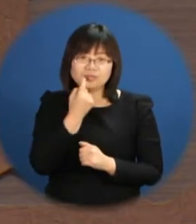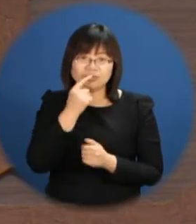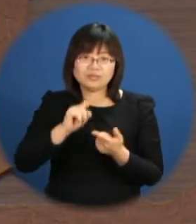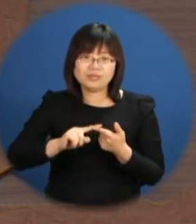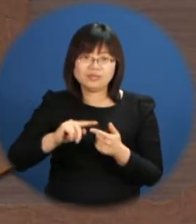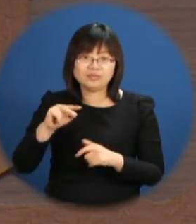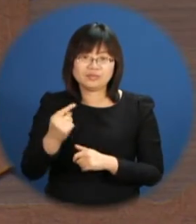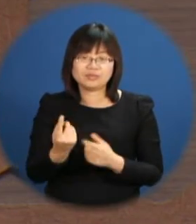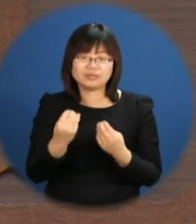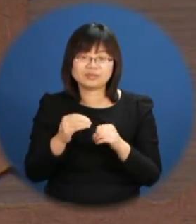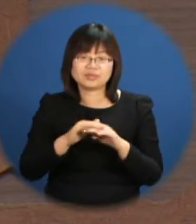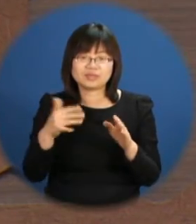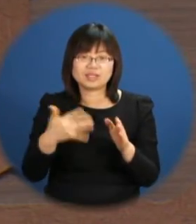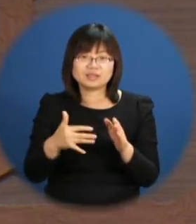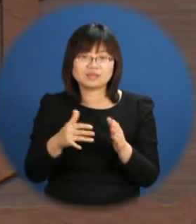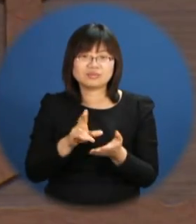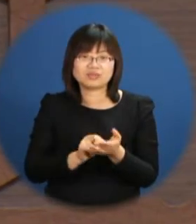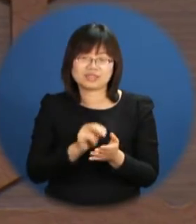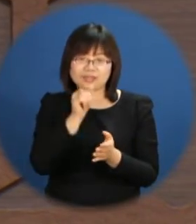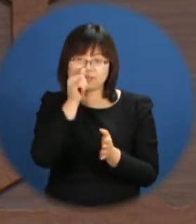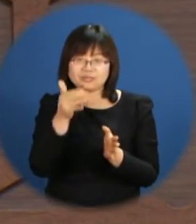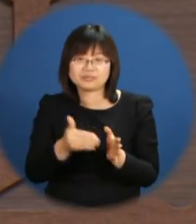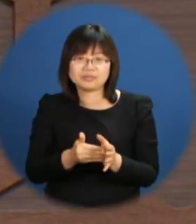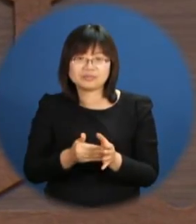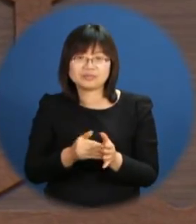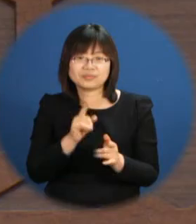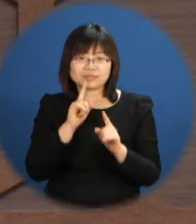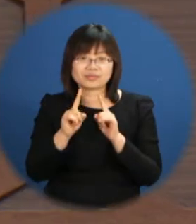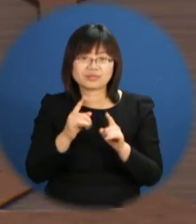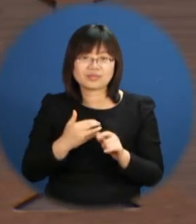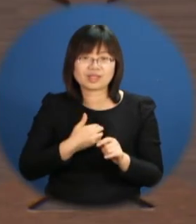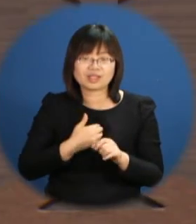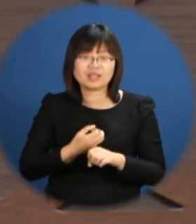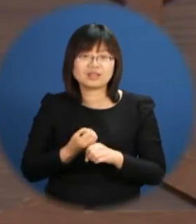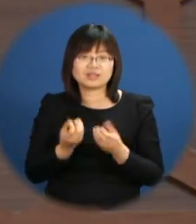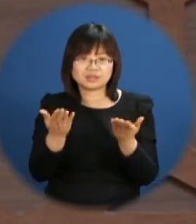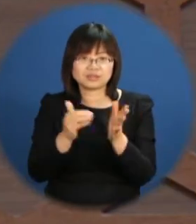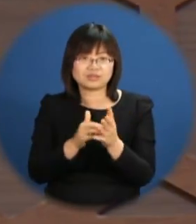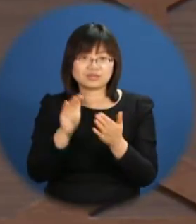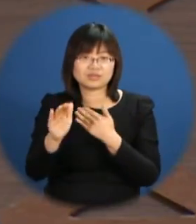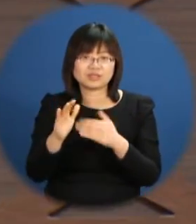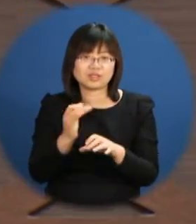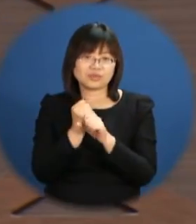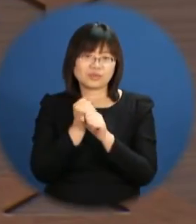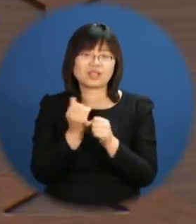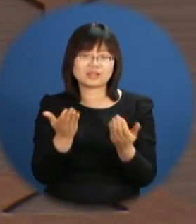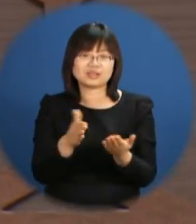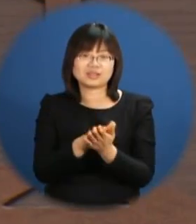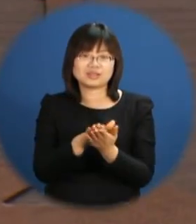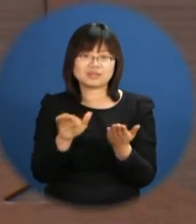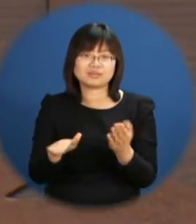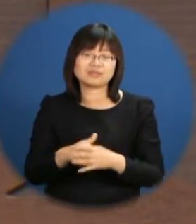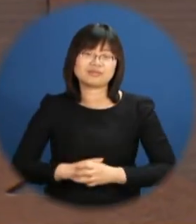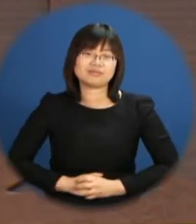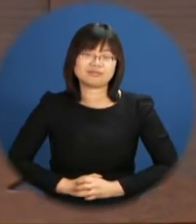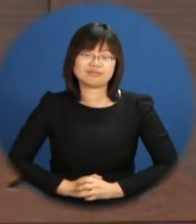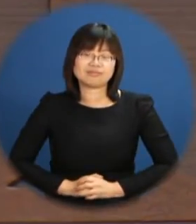많은 미해결 적인 문제가 있었던 그 말씀은 제가 드리고 서 이제 요약 드리겠습니다